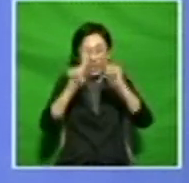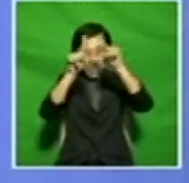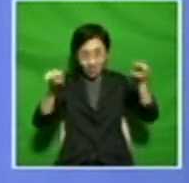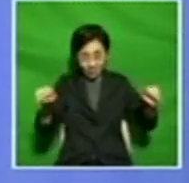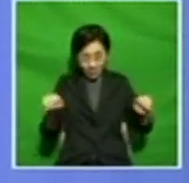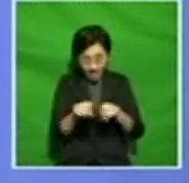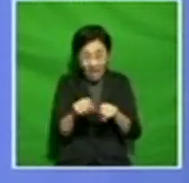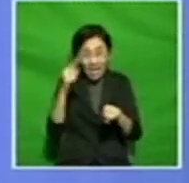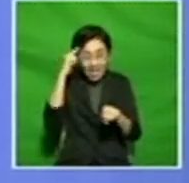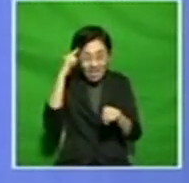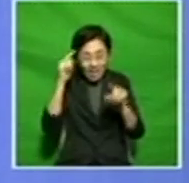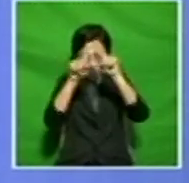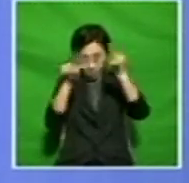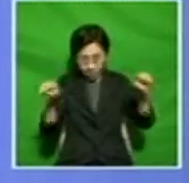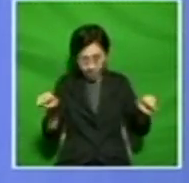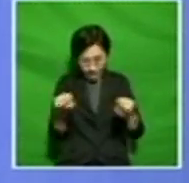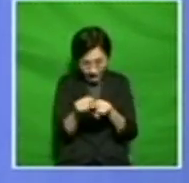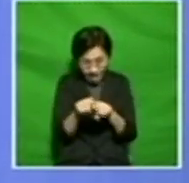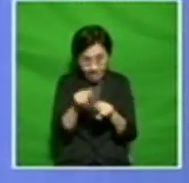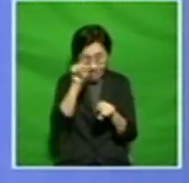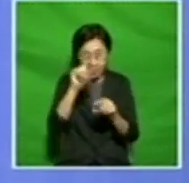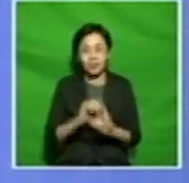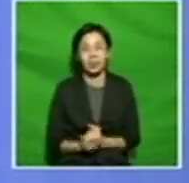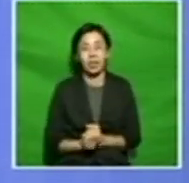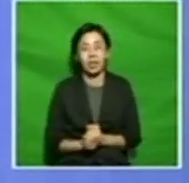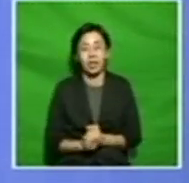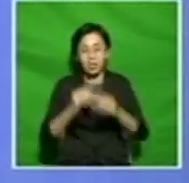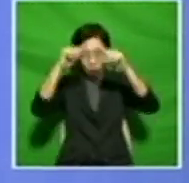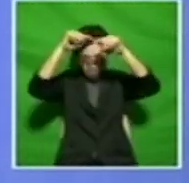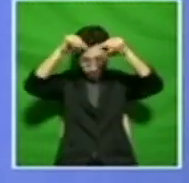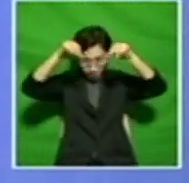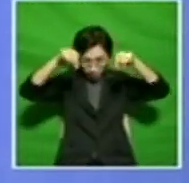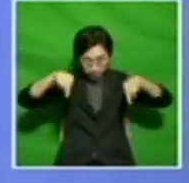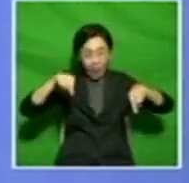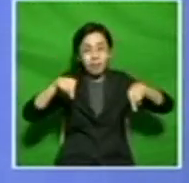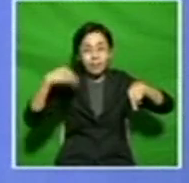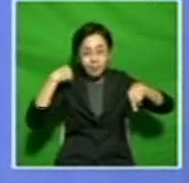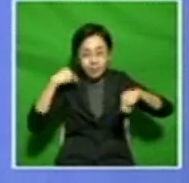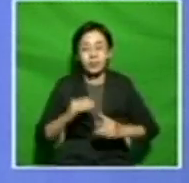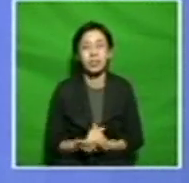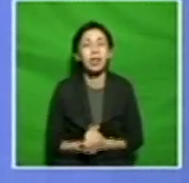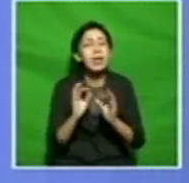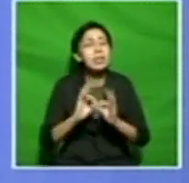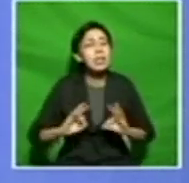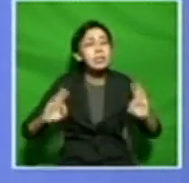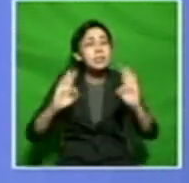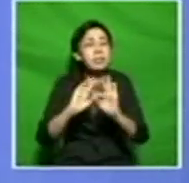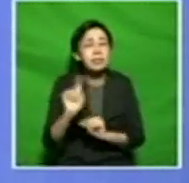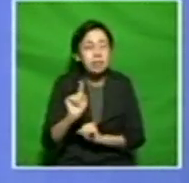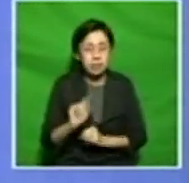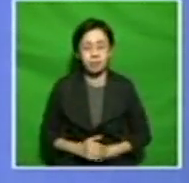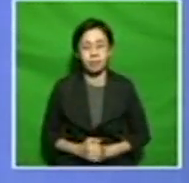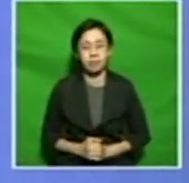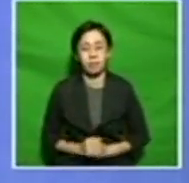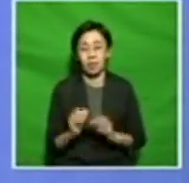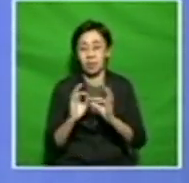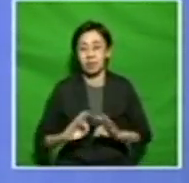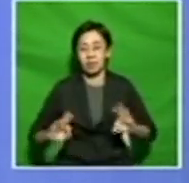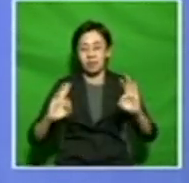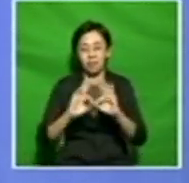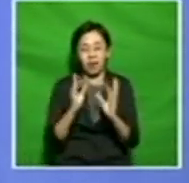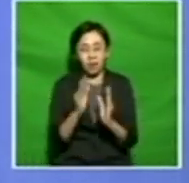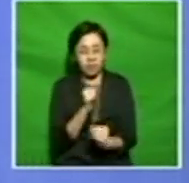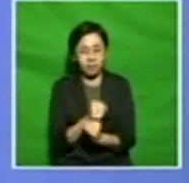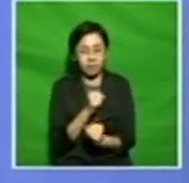คิดถึงตารางแต่ความสำคัญจะอยู่ตรงนี้ครับคือผู้ที่ทำหน้า